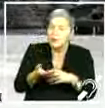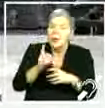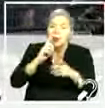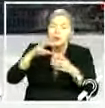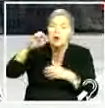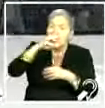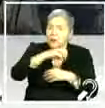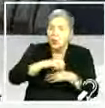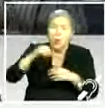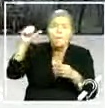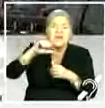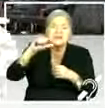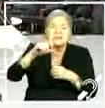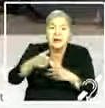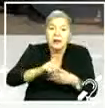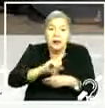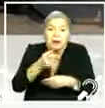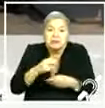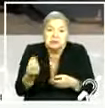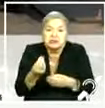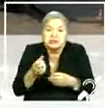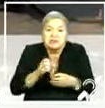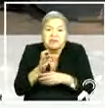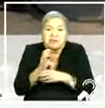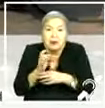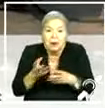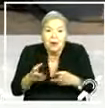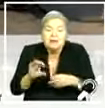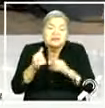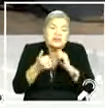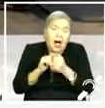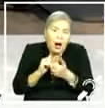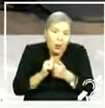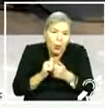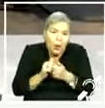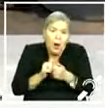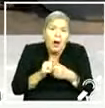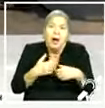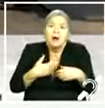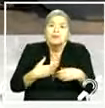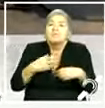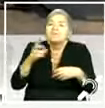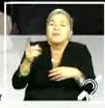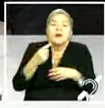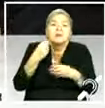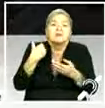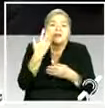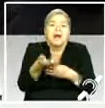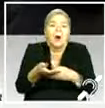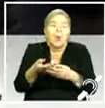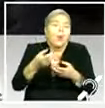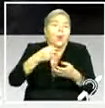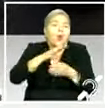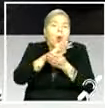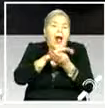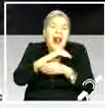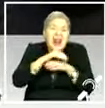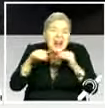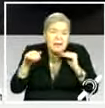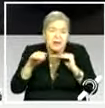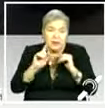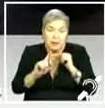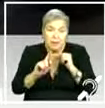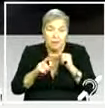regiuni, benzinăriile chiar nu aveau ce să vândă sau, în cel mai fericit caz, alimentarea era restricționată. Cauza penuriei pare să